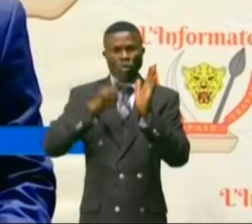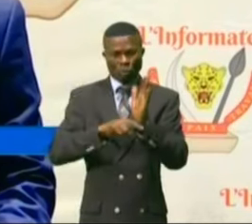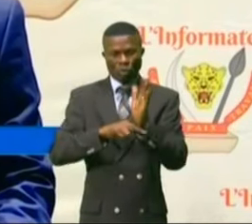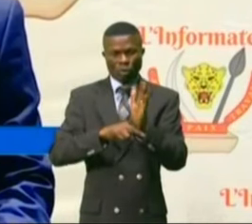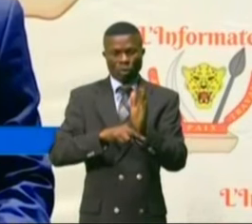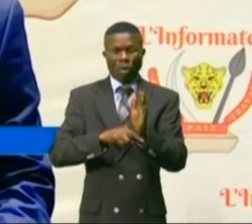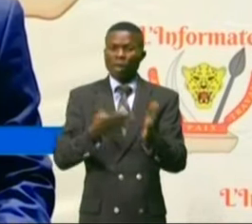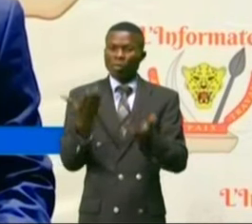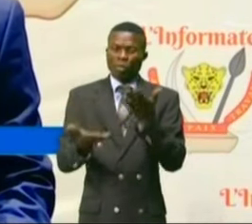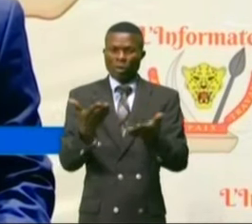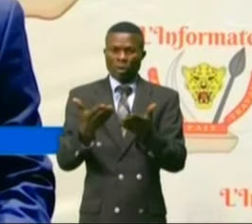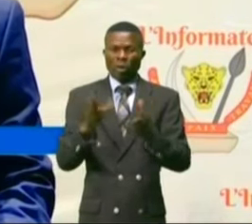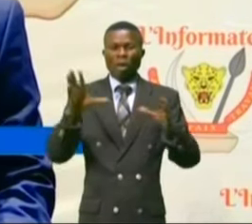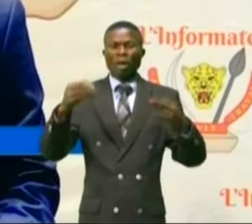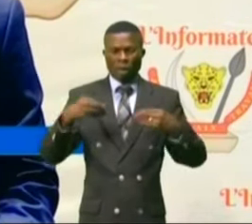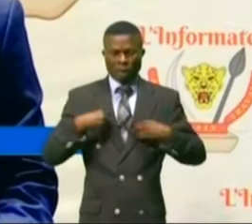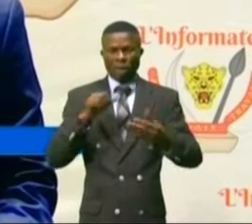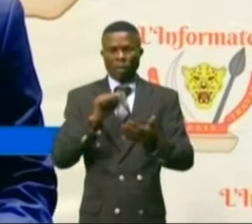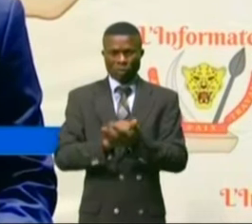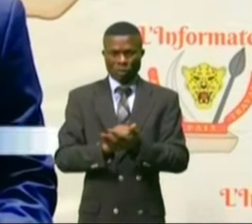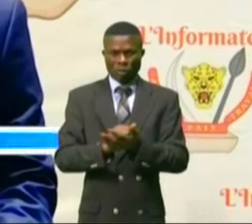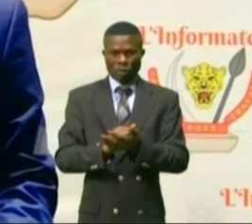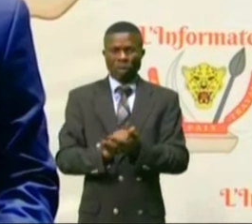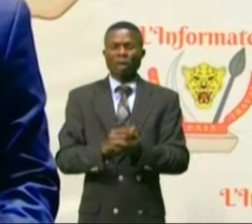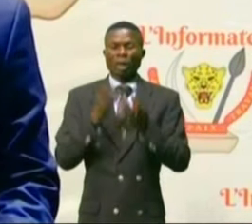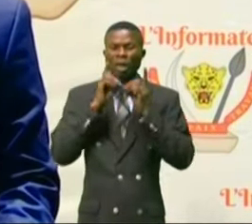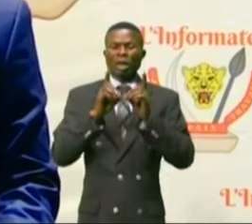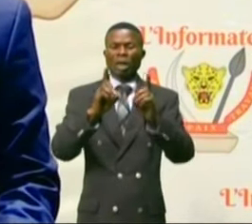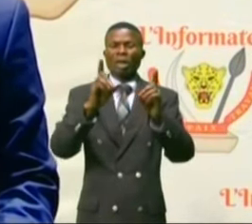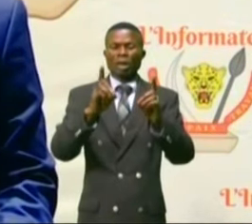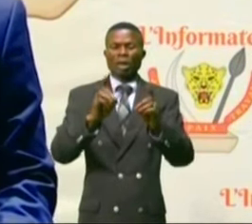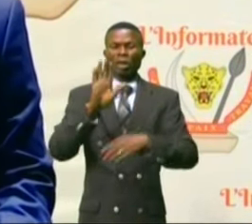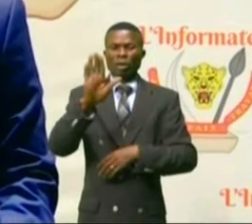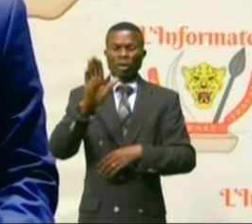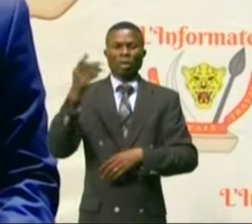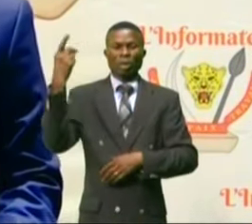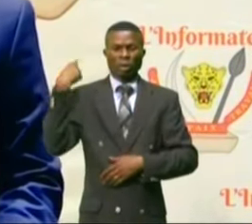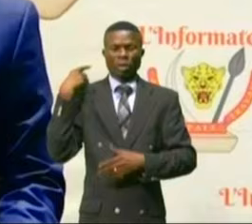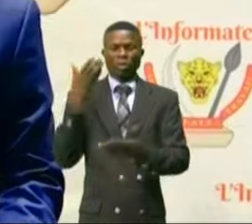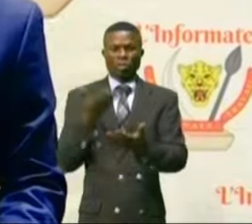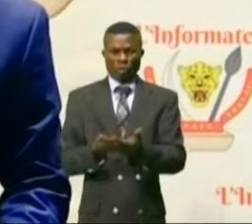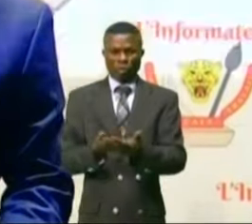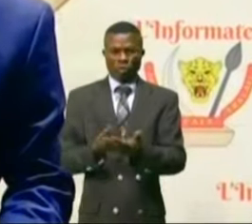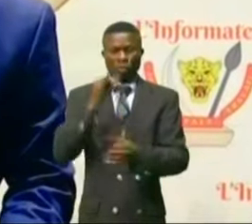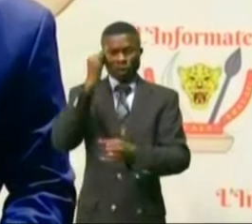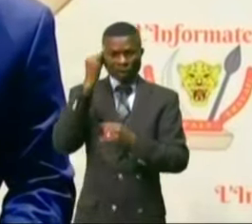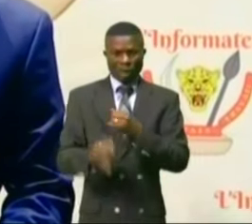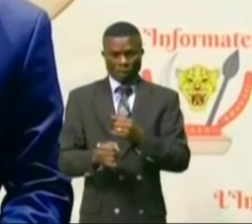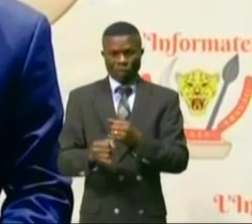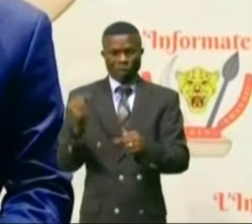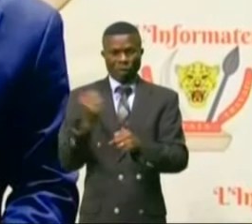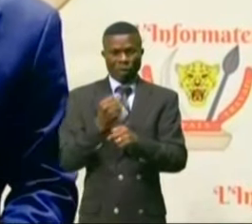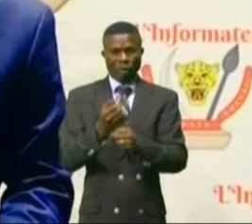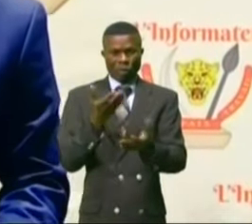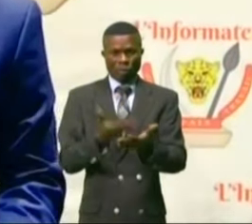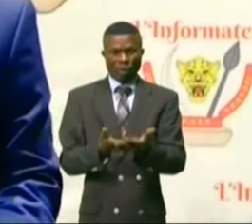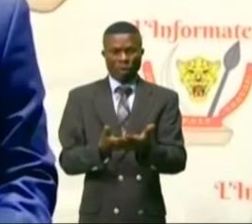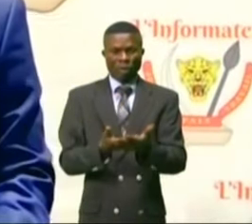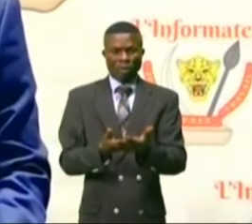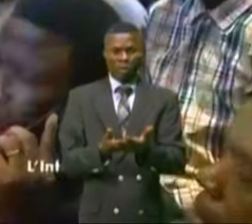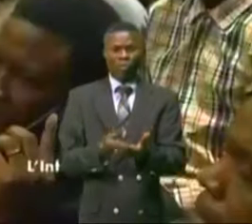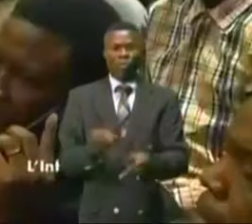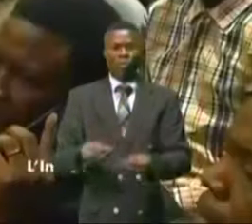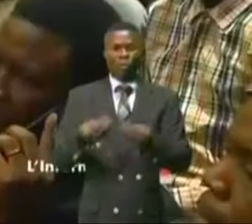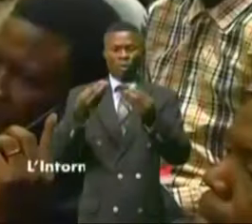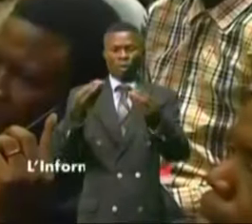en cas d'acceptation déclarative de leurs députés. À l'issue de ces travaux, il sera